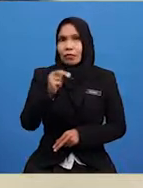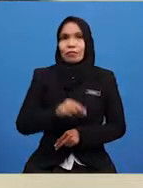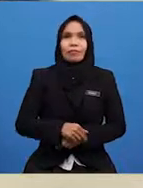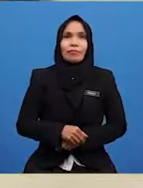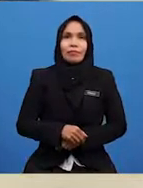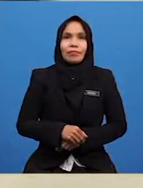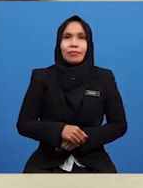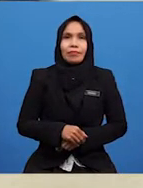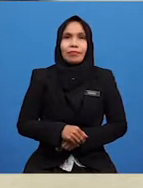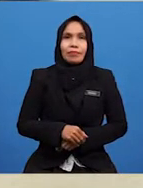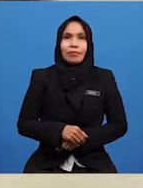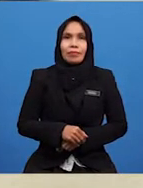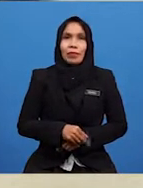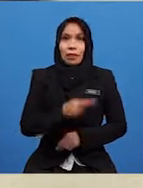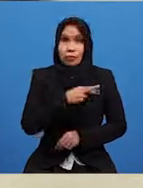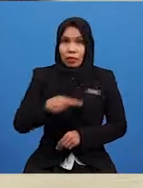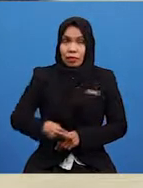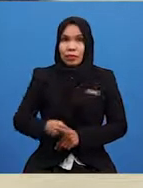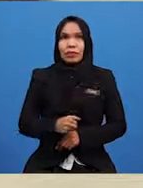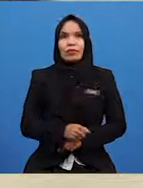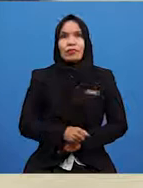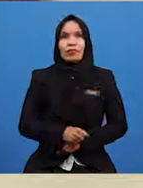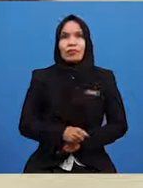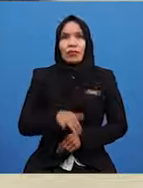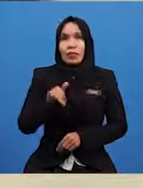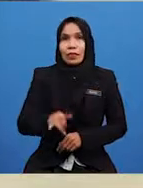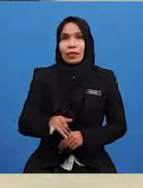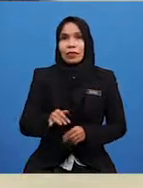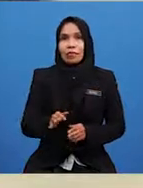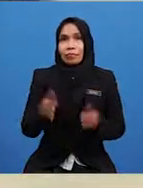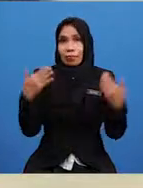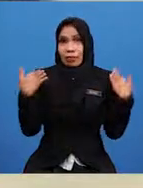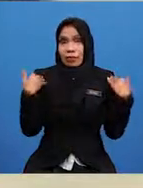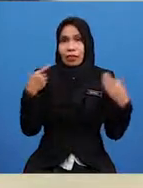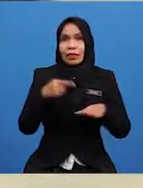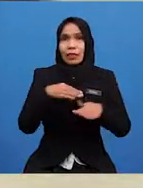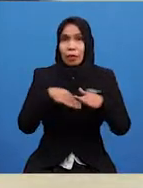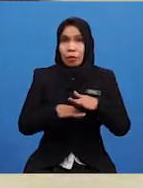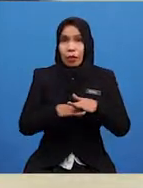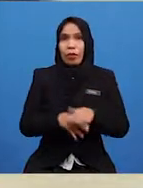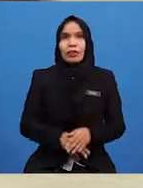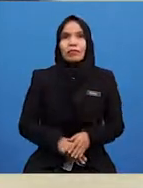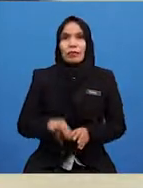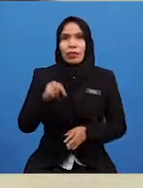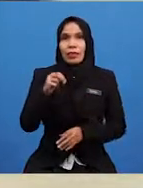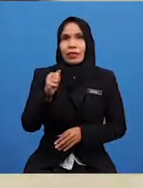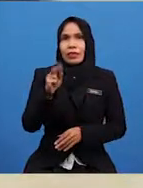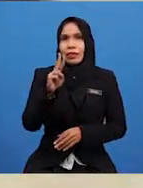Melaka. Raja yang di bawah naungan Kerajaan Melaka akan ditabal oleh Sultan